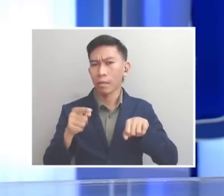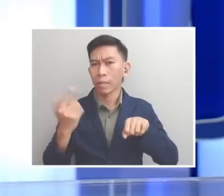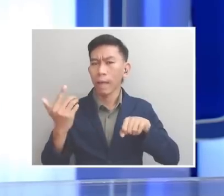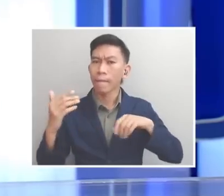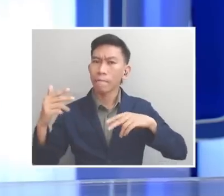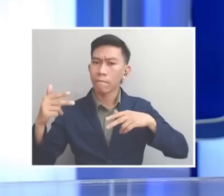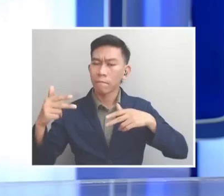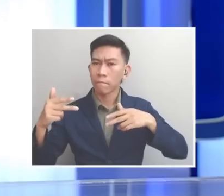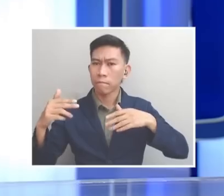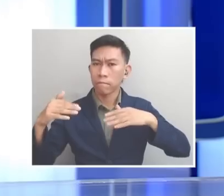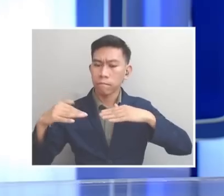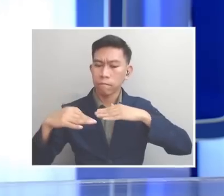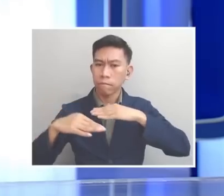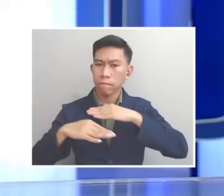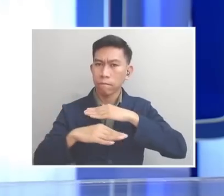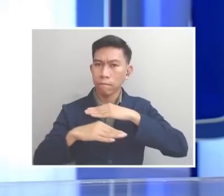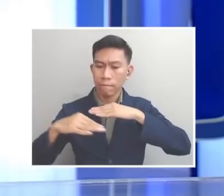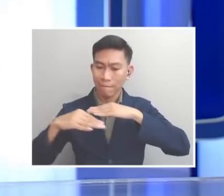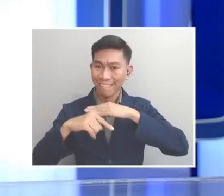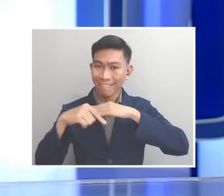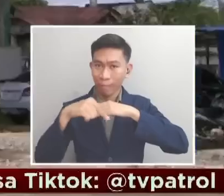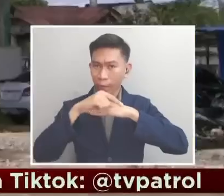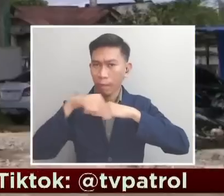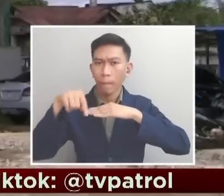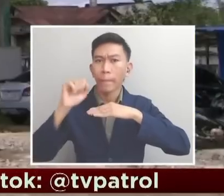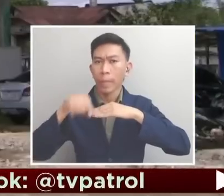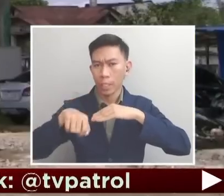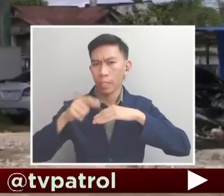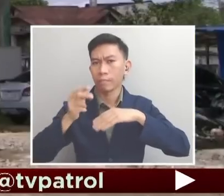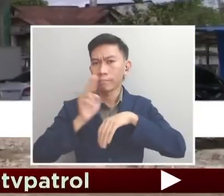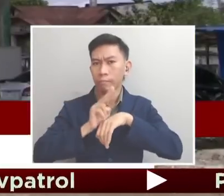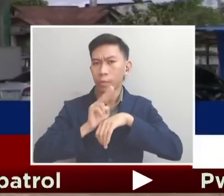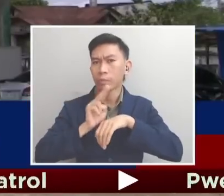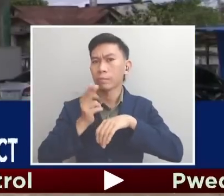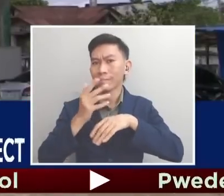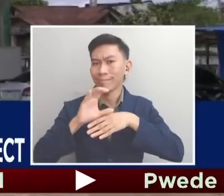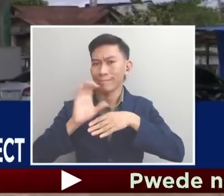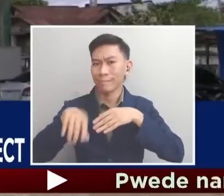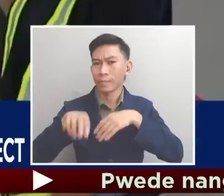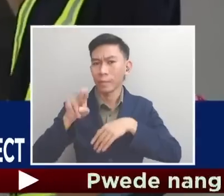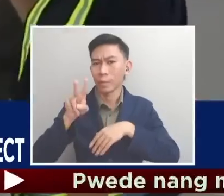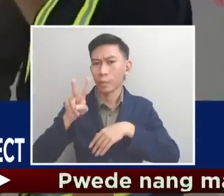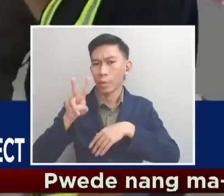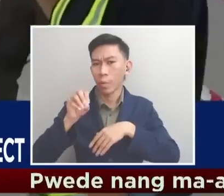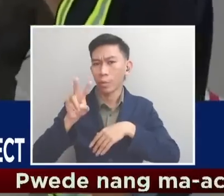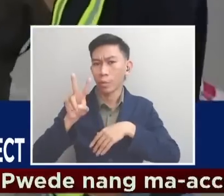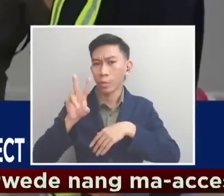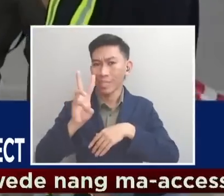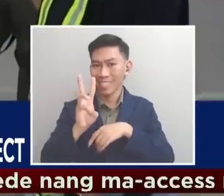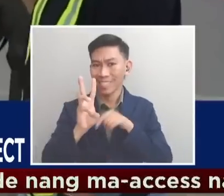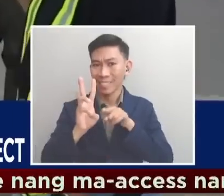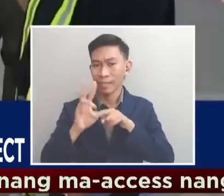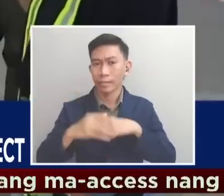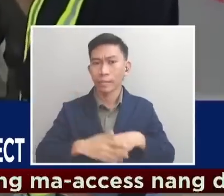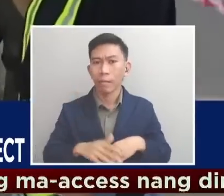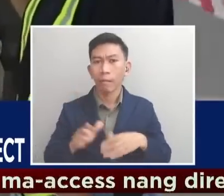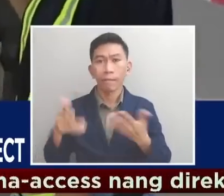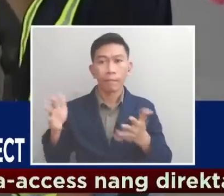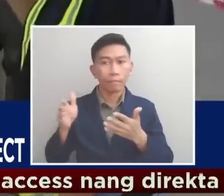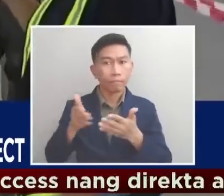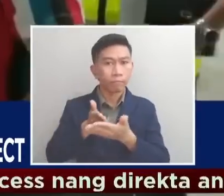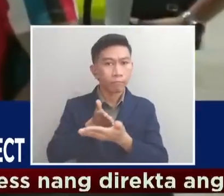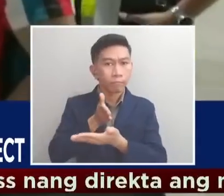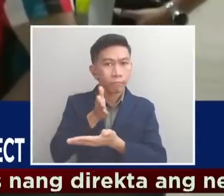sa 2026. Binisita ni PNR Chairman Michael Macapagal ang Balagtas Station sa Bulacan kaninang umaga. Isa ito